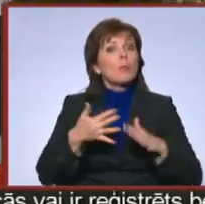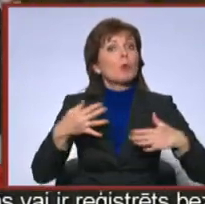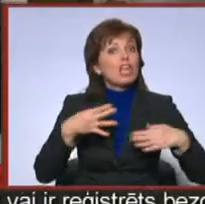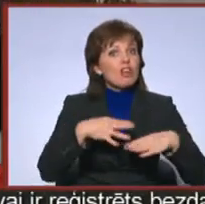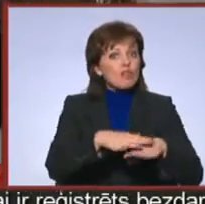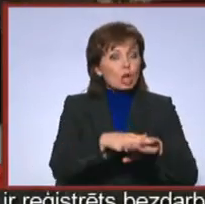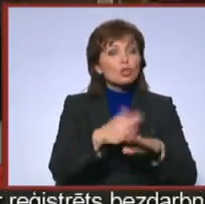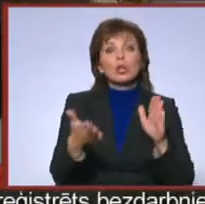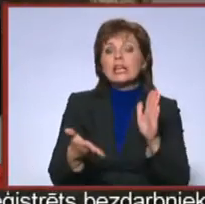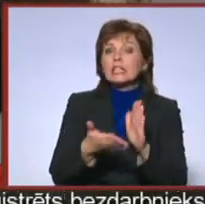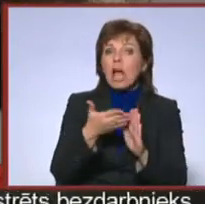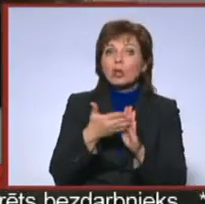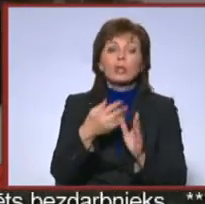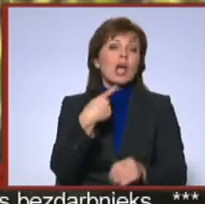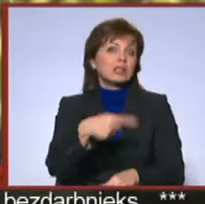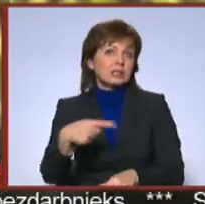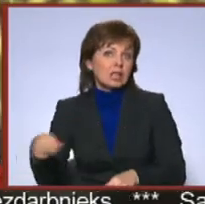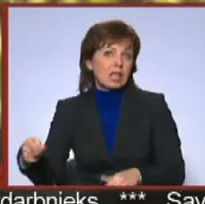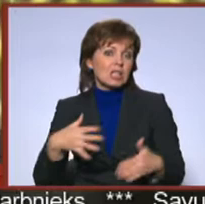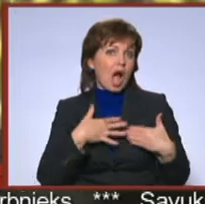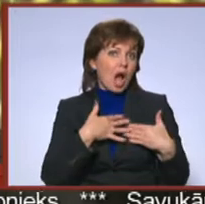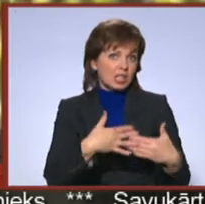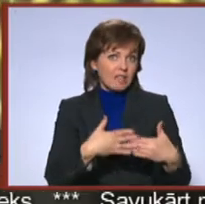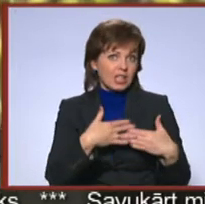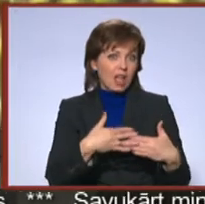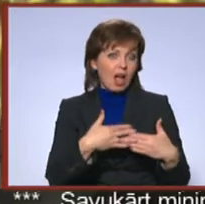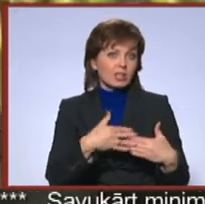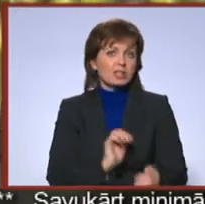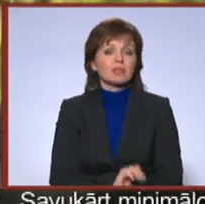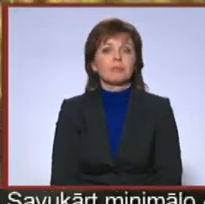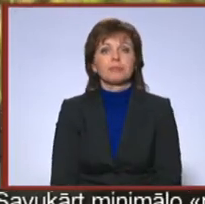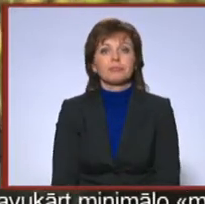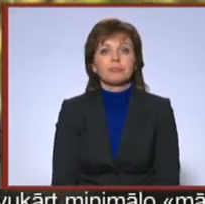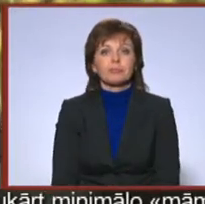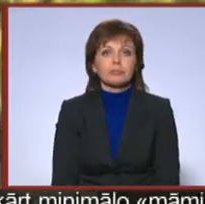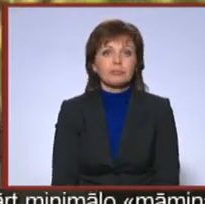arī īstenojot citas aktivitātes. Zane Baika, Mihails Riškovs, Latgales reģionālā televīzija.